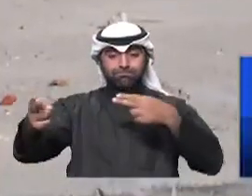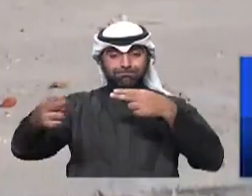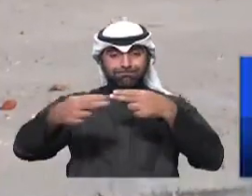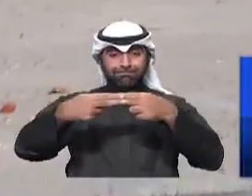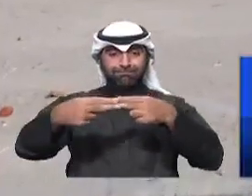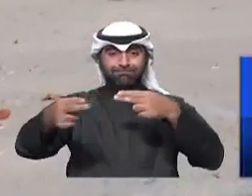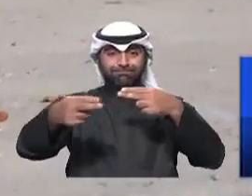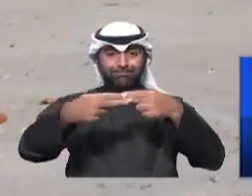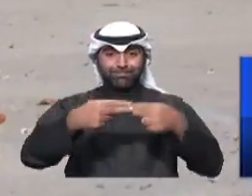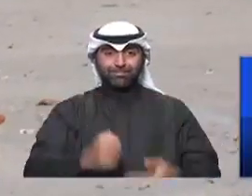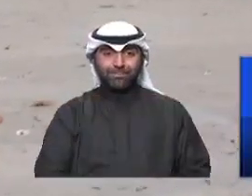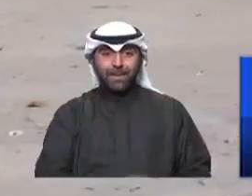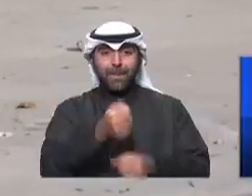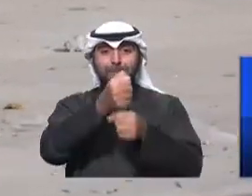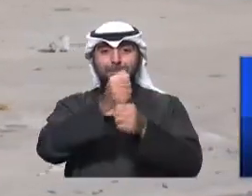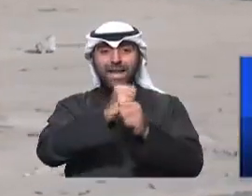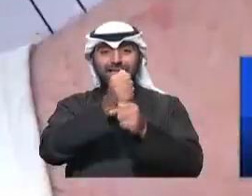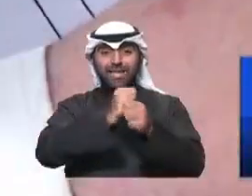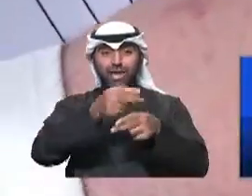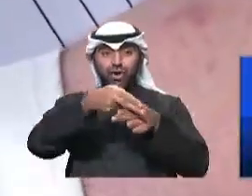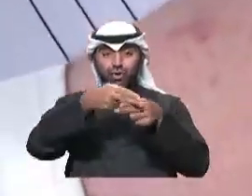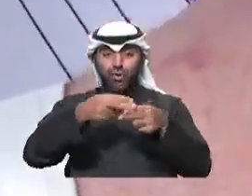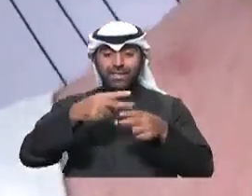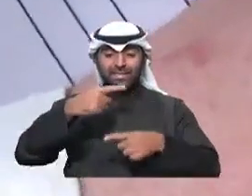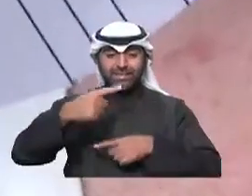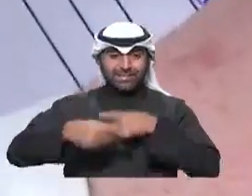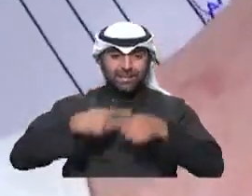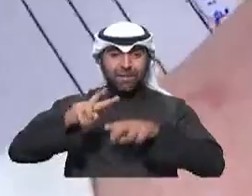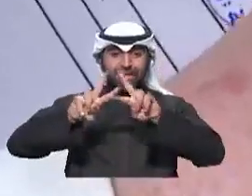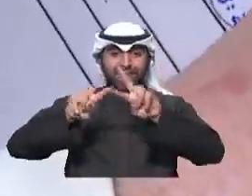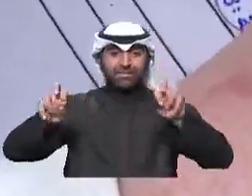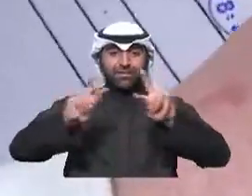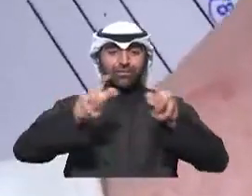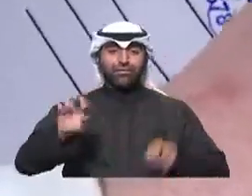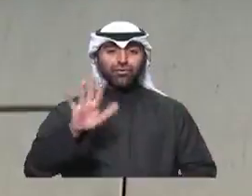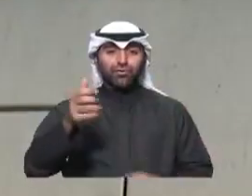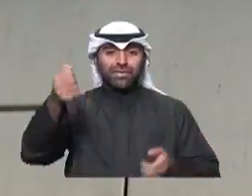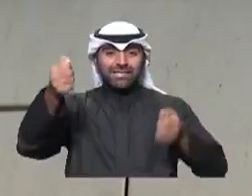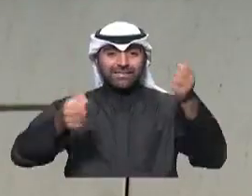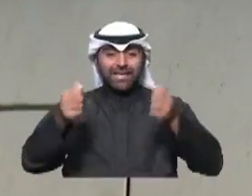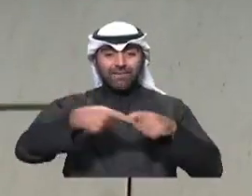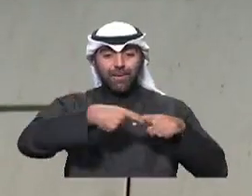تبقى الحملات مستمرة لرفع المركبات المهملة والمركونة لفترات طويلة